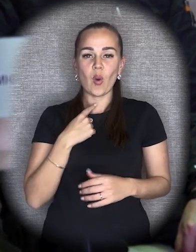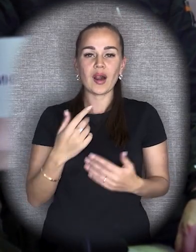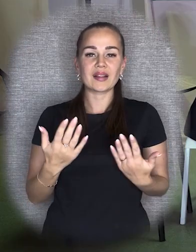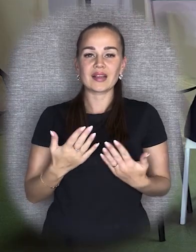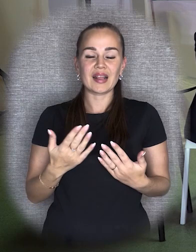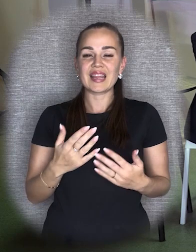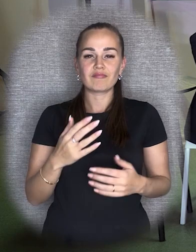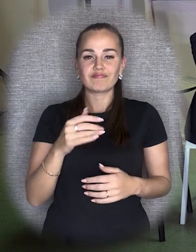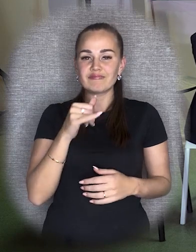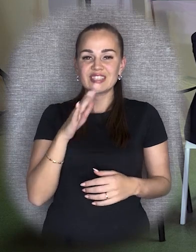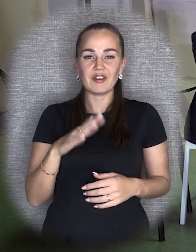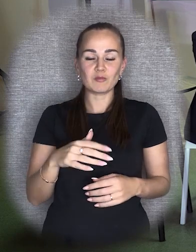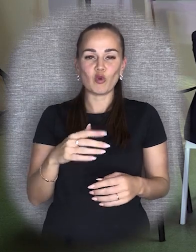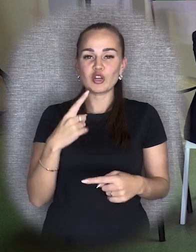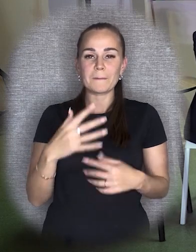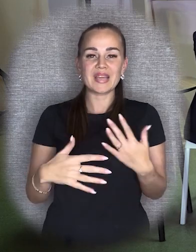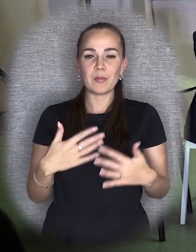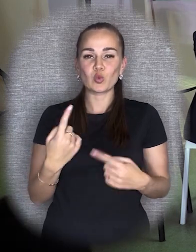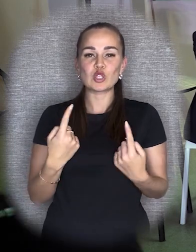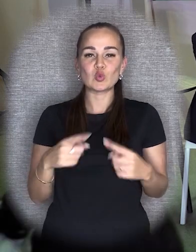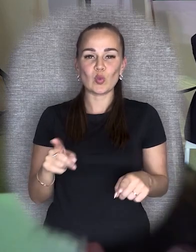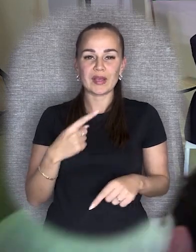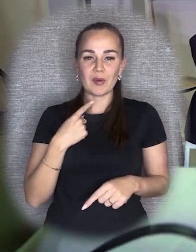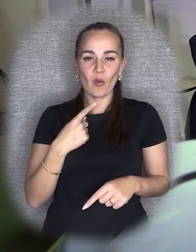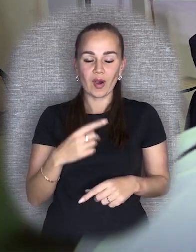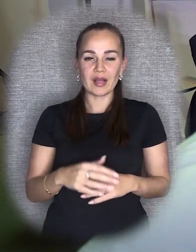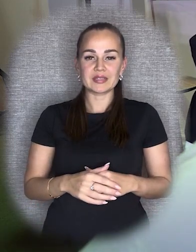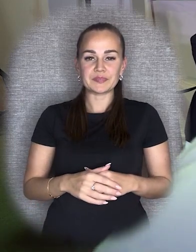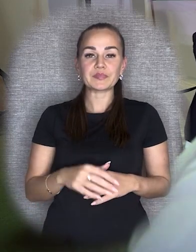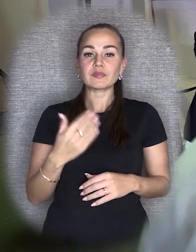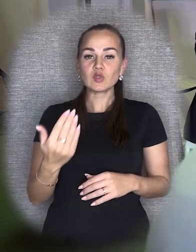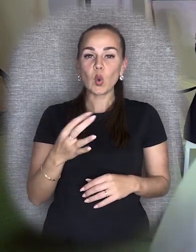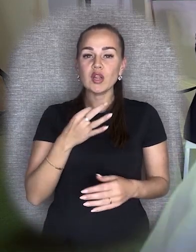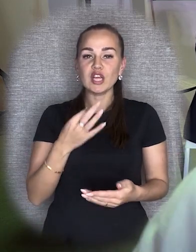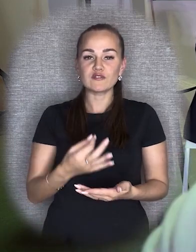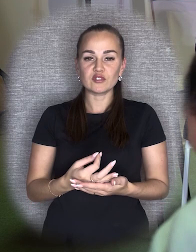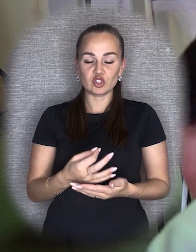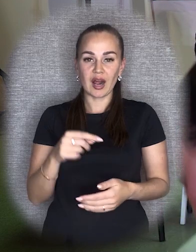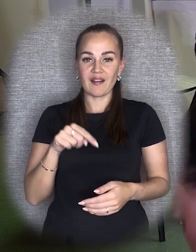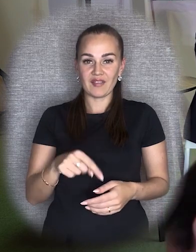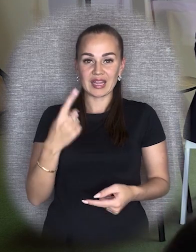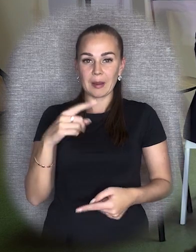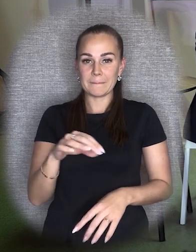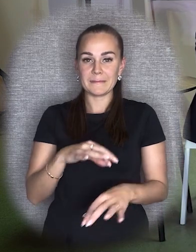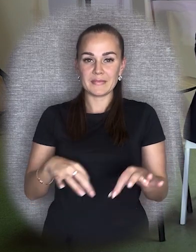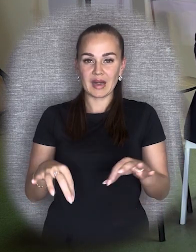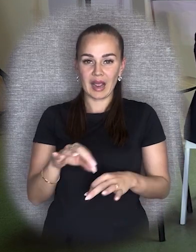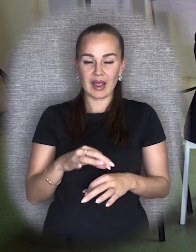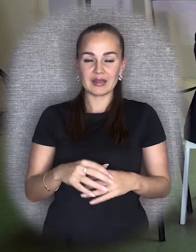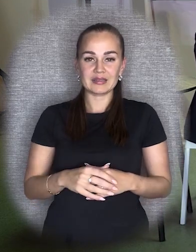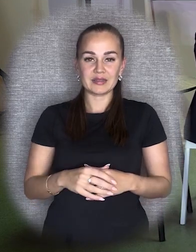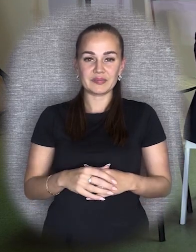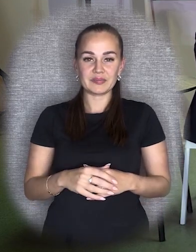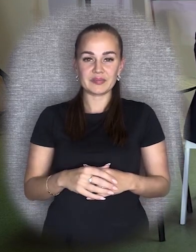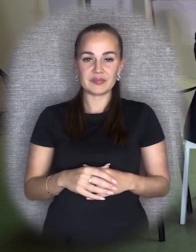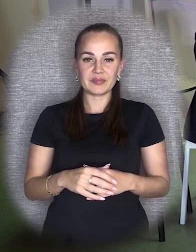чем перепутать, ни с кем. И Иннокентий отвечал в этом проекте, ну, естественно,